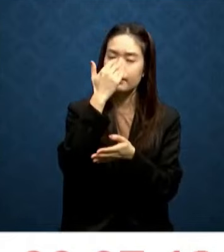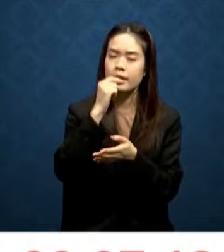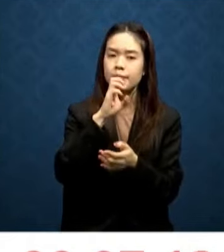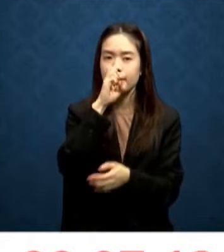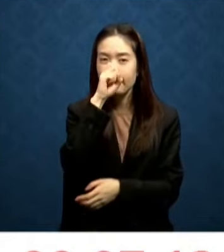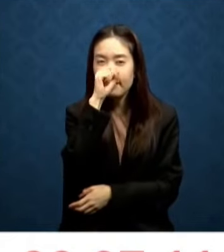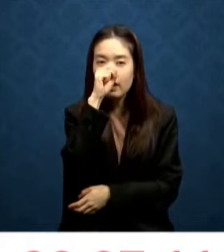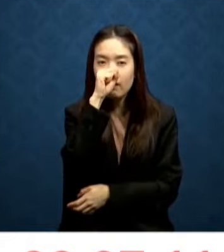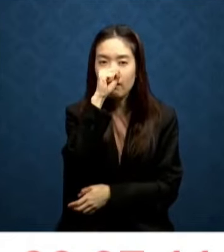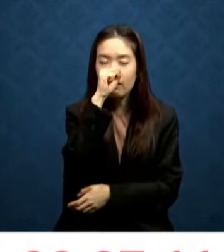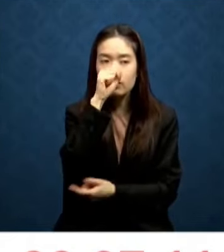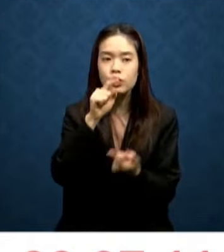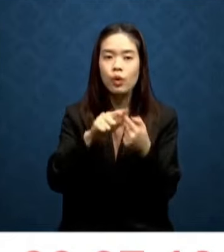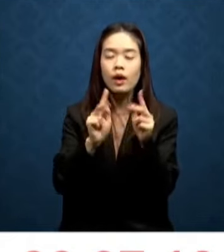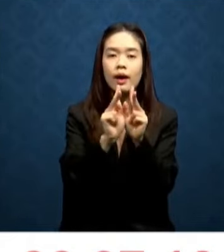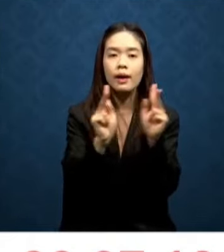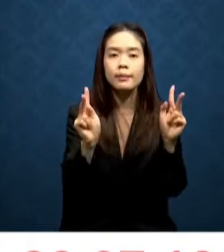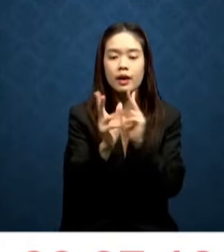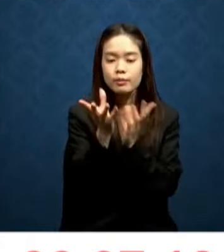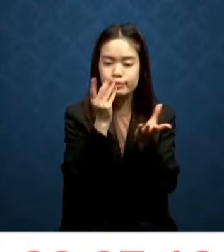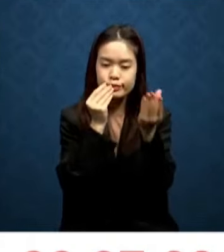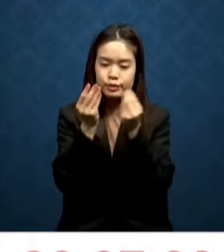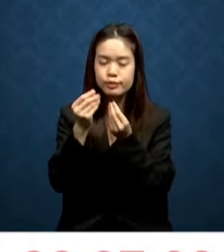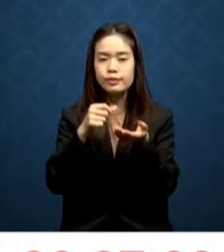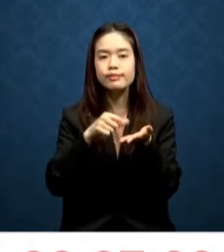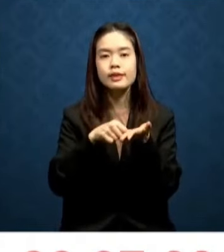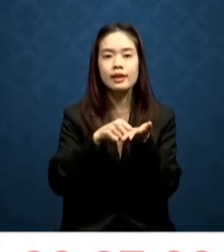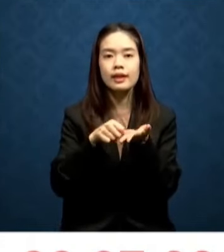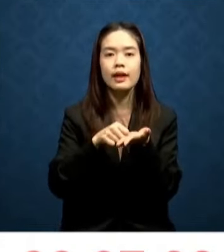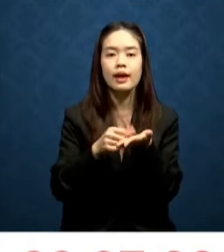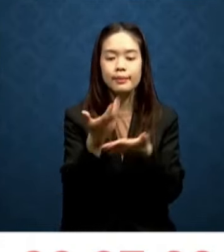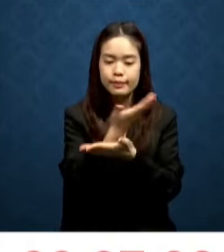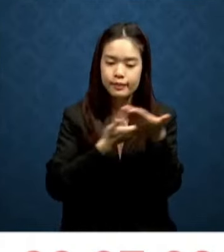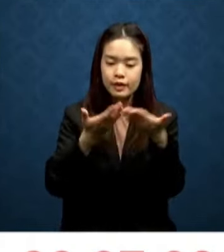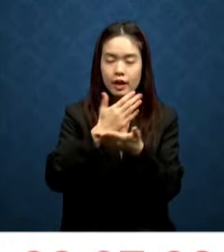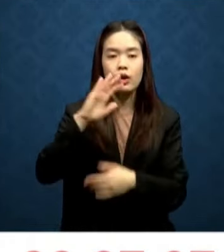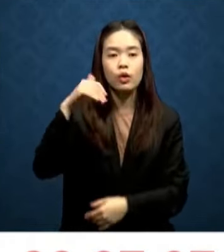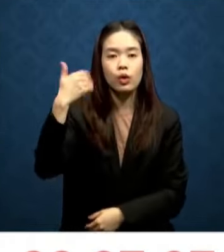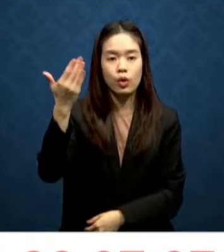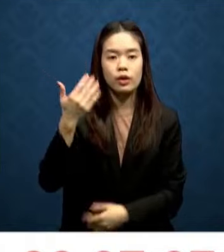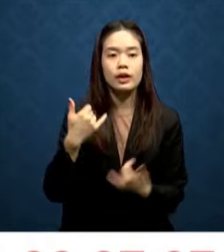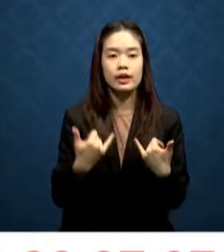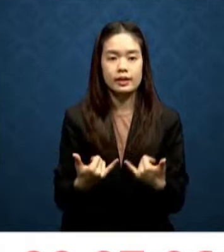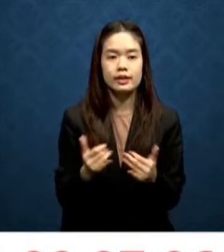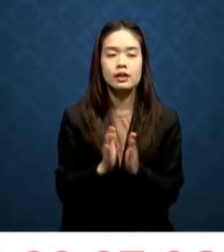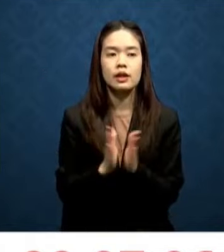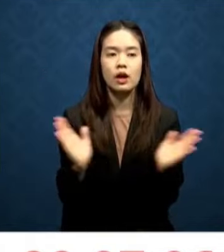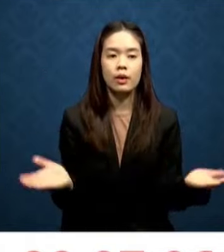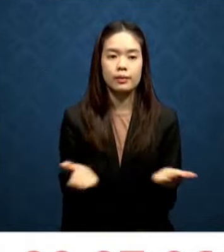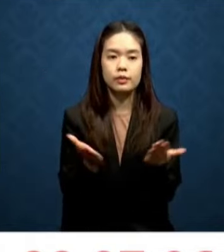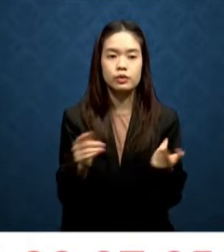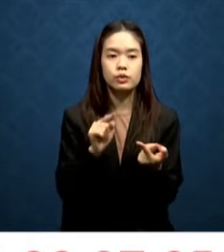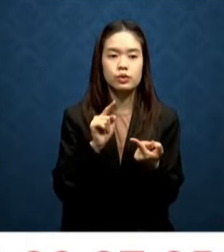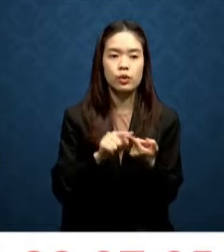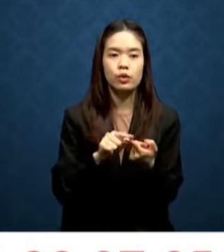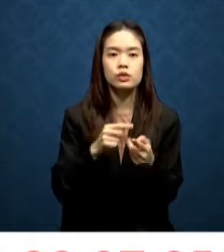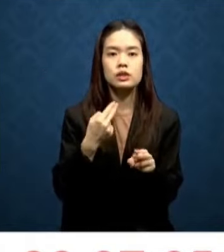าในกรรมธิการหลักครับนะครับผมขออนุญาตสอบสวนในเรื่องนี้ของคุณอภิสิทธิ์ครับ